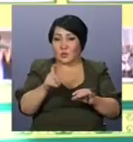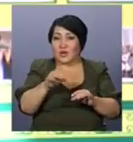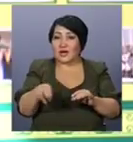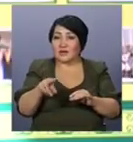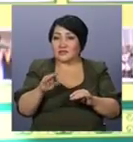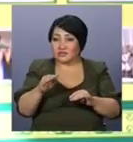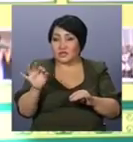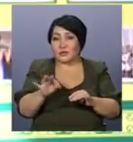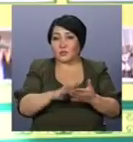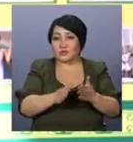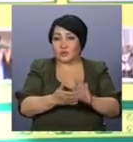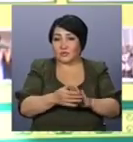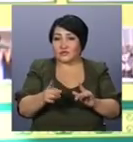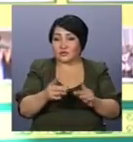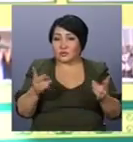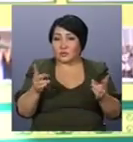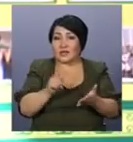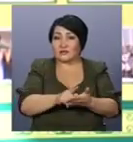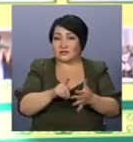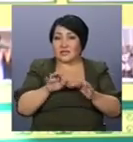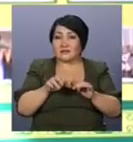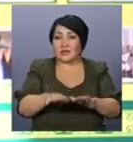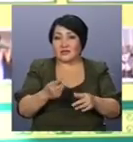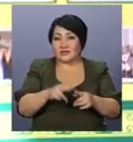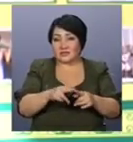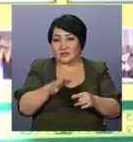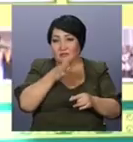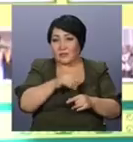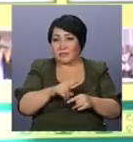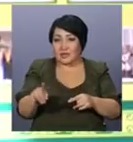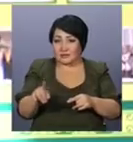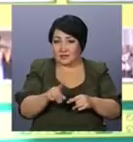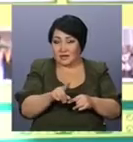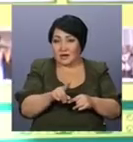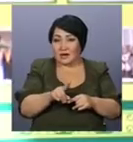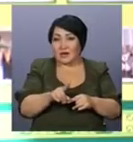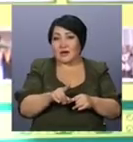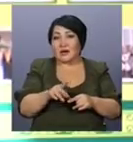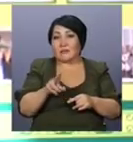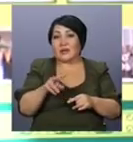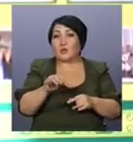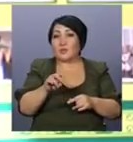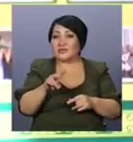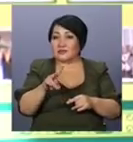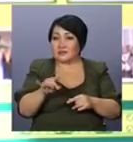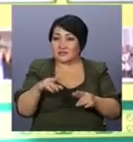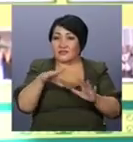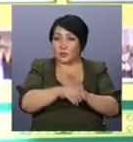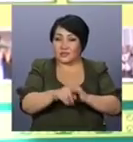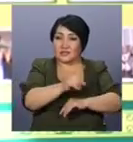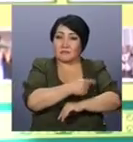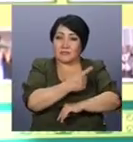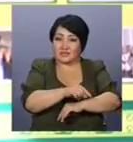условия, что должны делать в этот момент паломники. И, конечно, туда входят медики. Медики обязательно